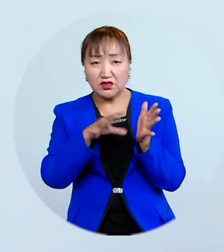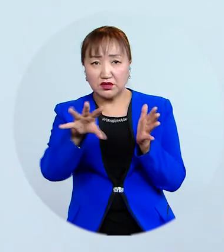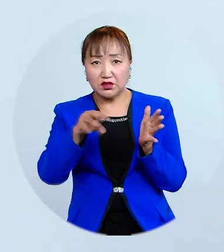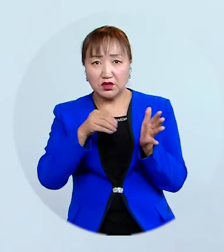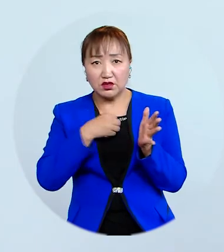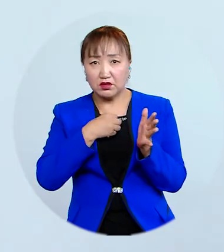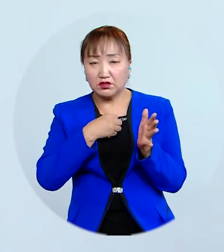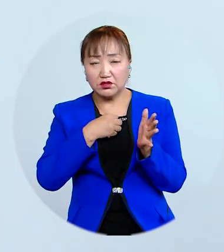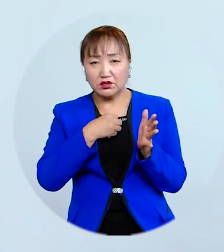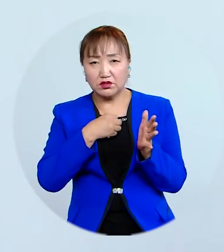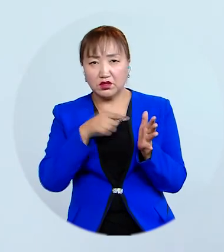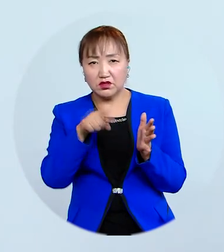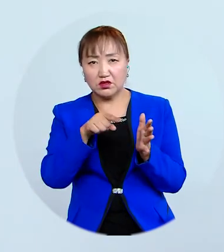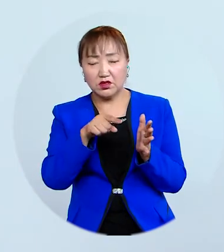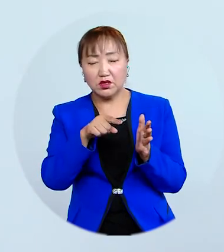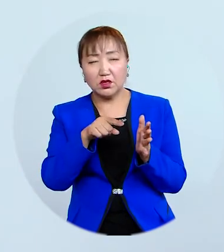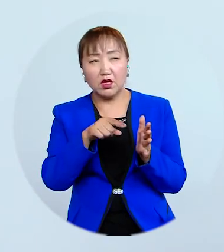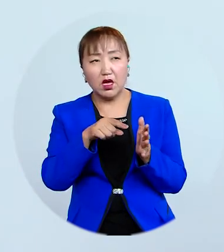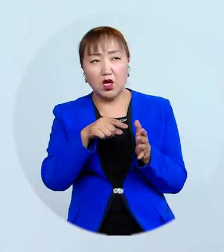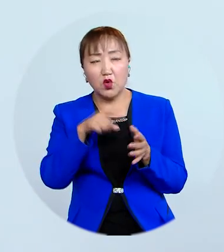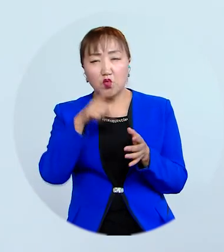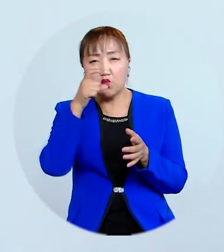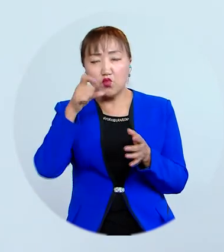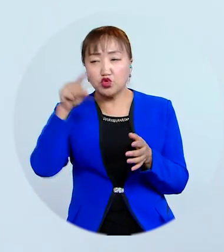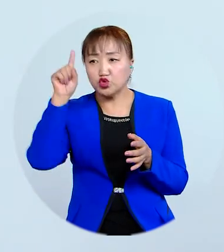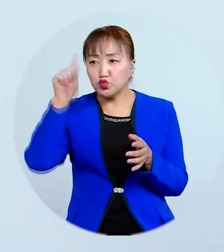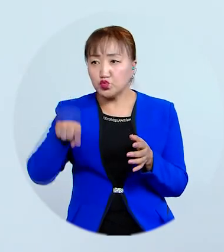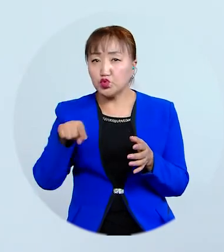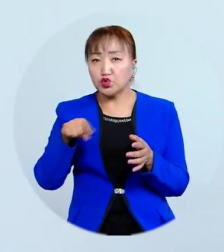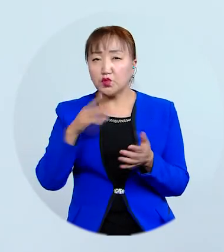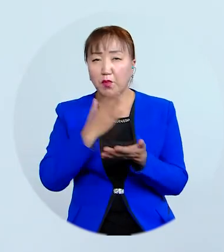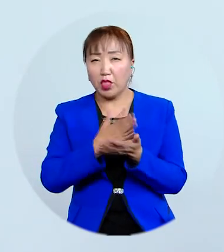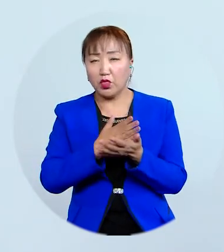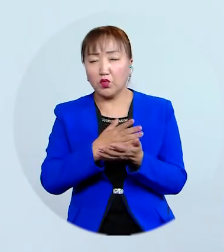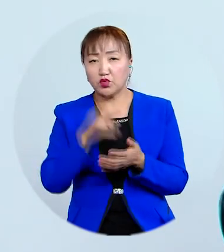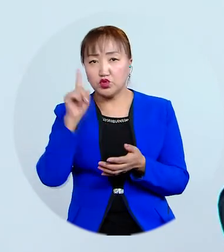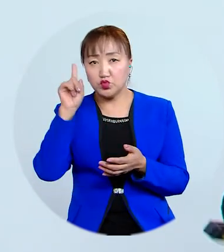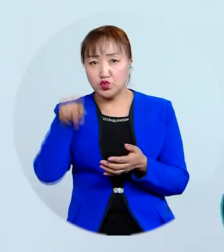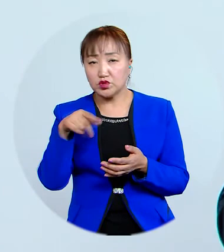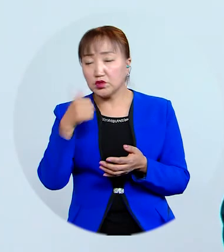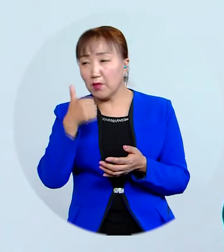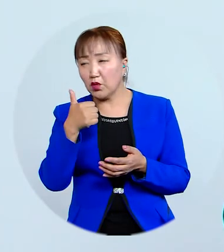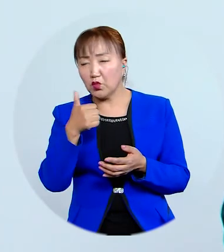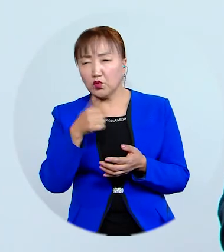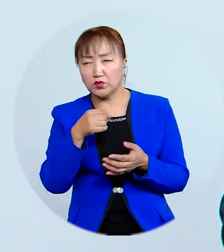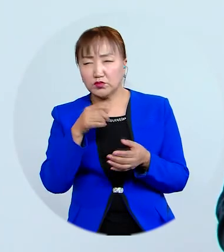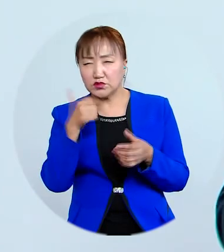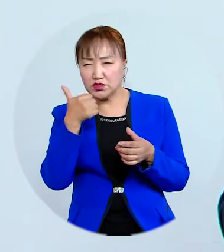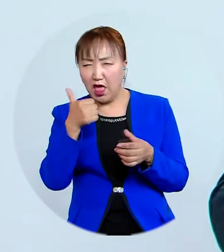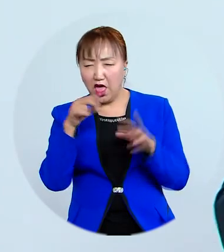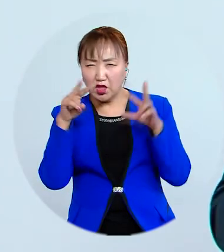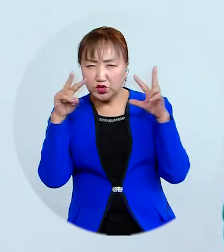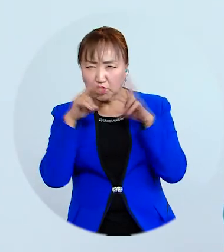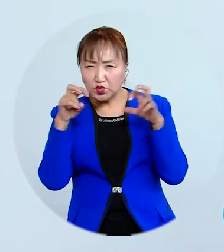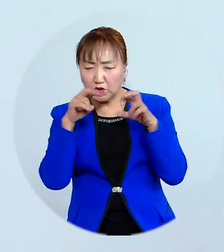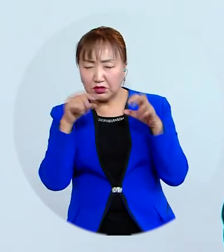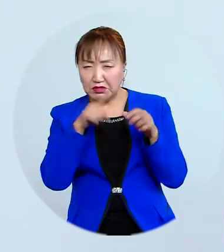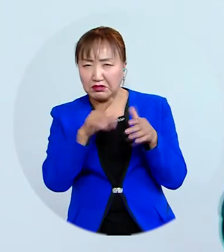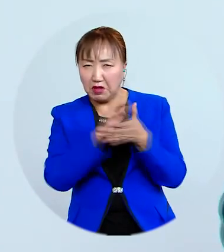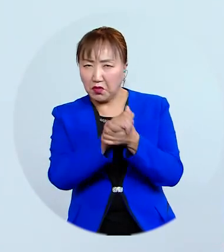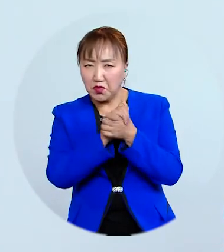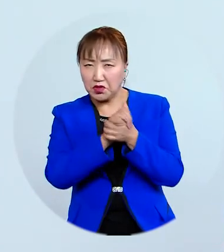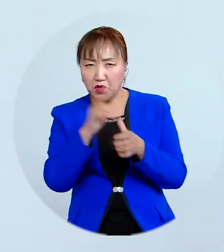ямар компани, туршлагатай компани байна уу, олон нийтэд хүлээн зөвшөөрсөн компани байна уу гэдгийг судлаад нөгөө талдаа бас энэ бүтээгдэхүүн